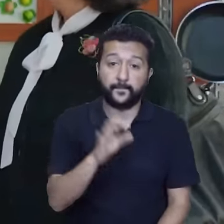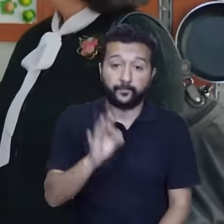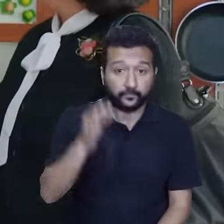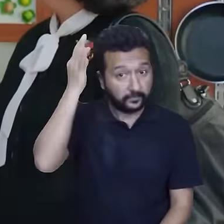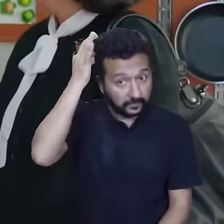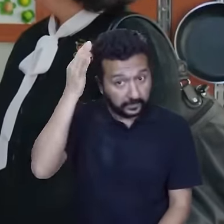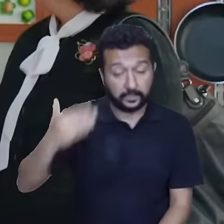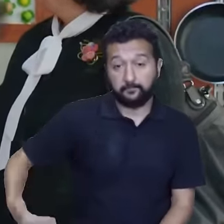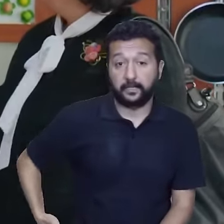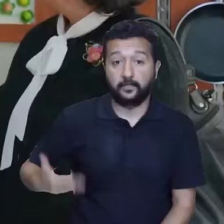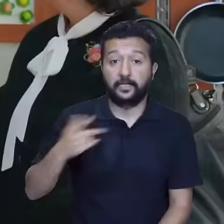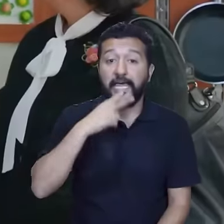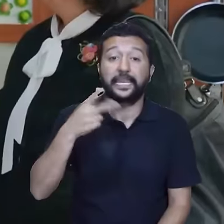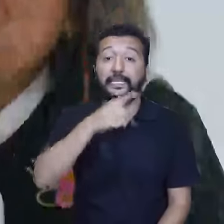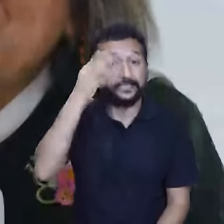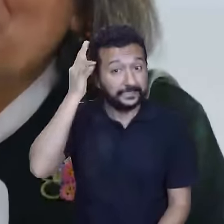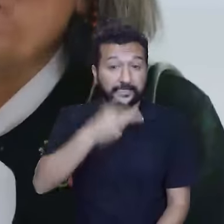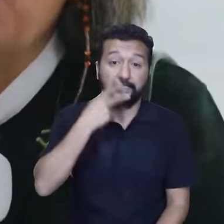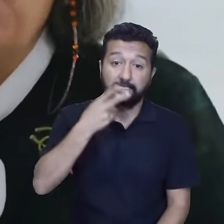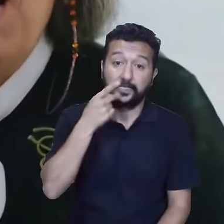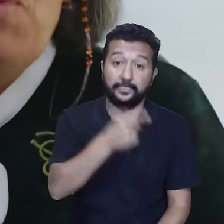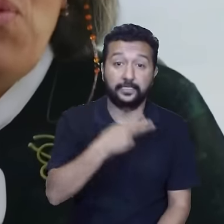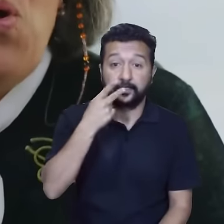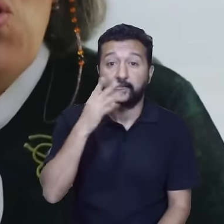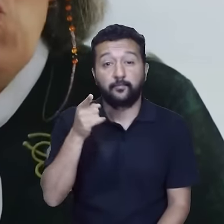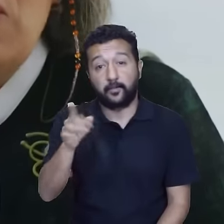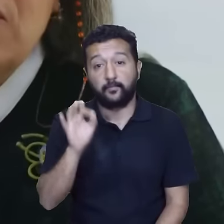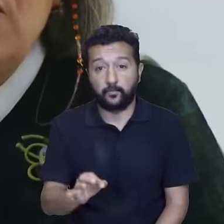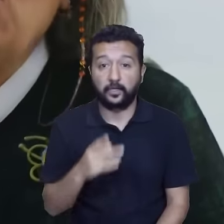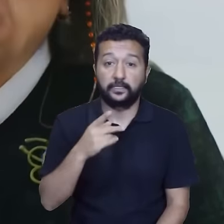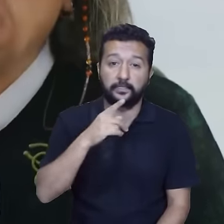Böyle saçları da belinde. Ne renkte o saçlar? Sarı. Sarı